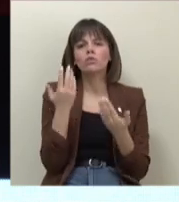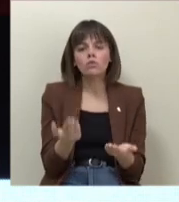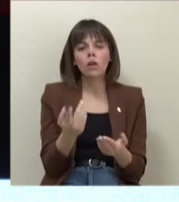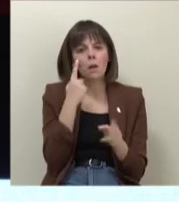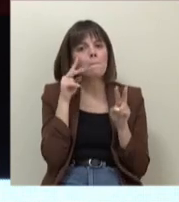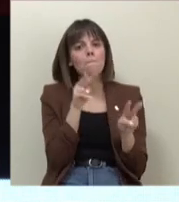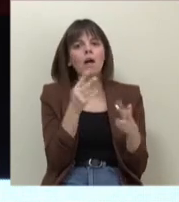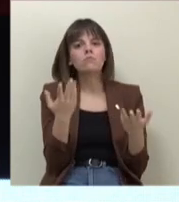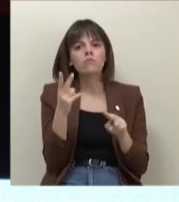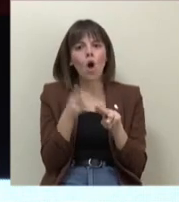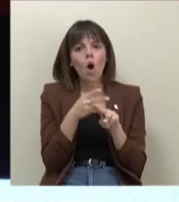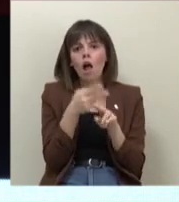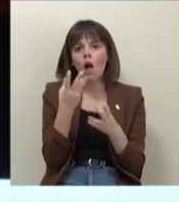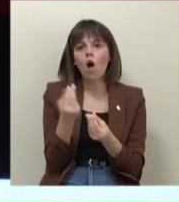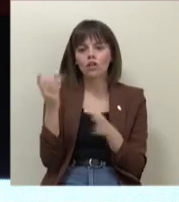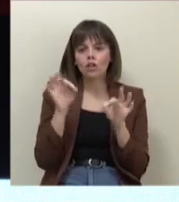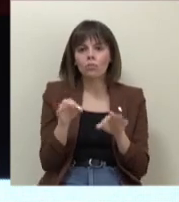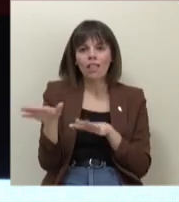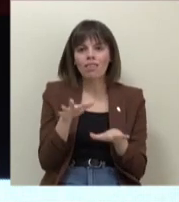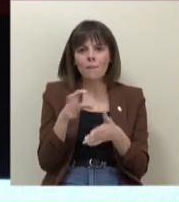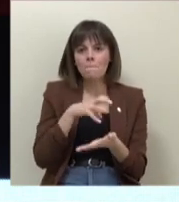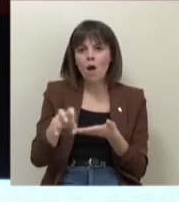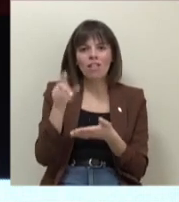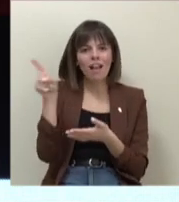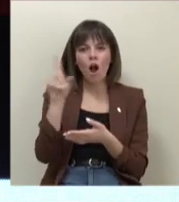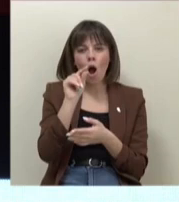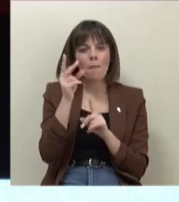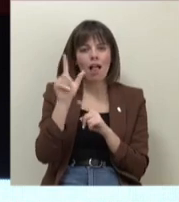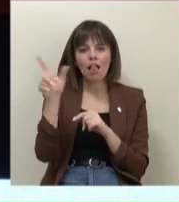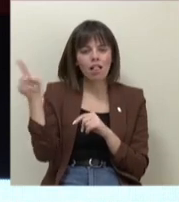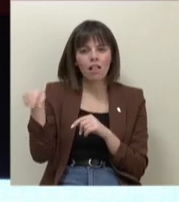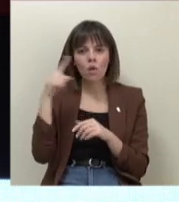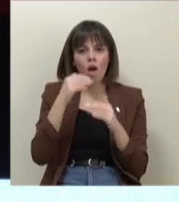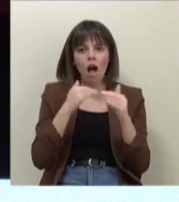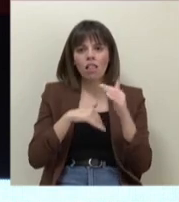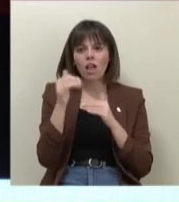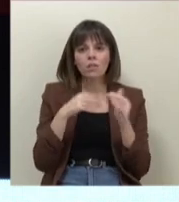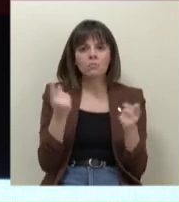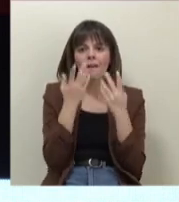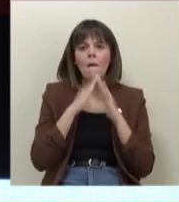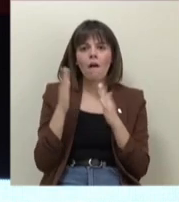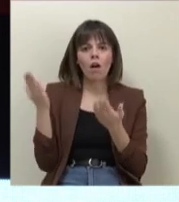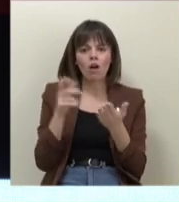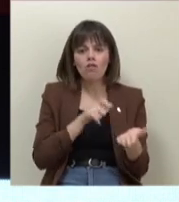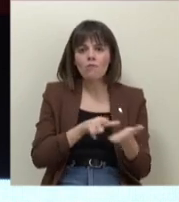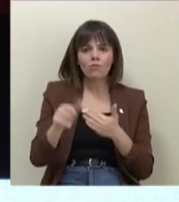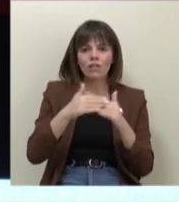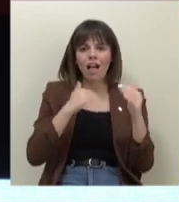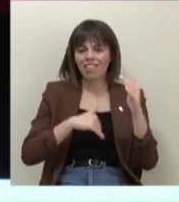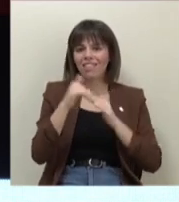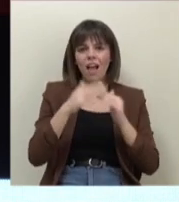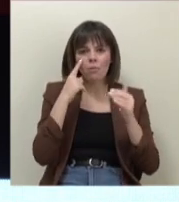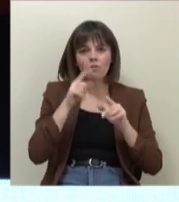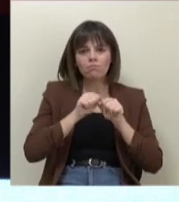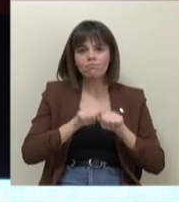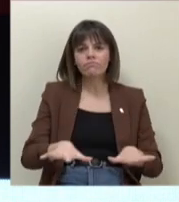Bakın işte örnek oldu bugünkü deprem bölgesi. Altyapı diye bir şey yok. Bütün altyapı tahrip oldu.